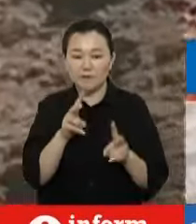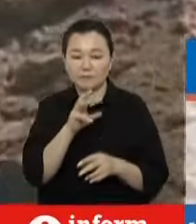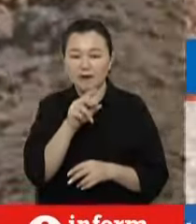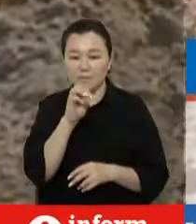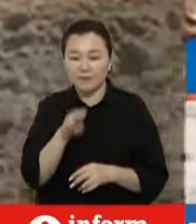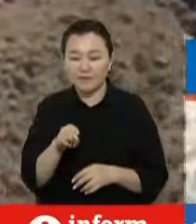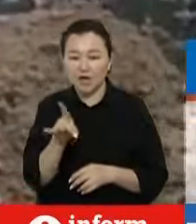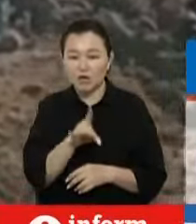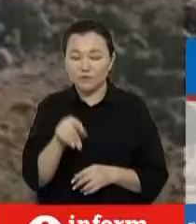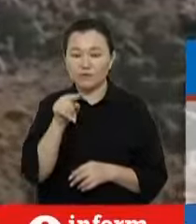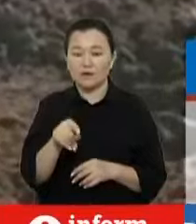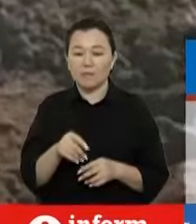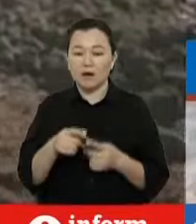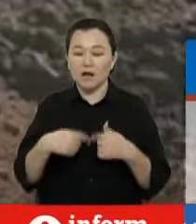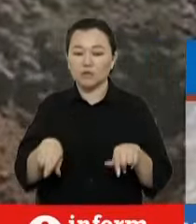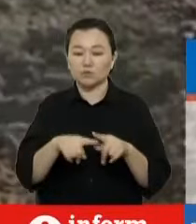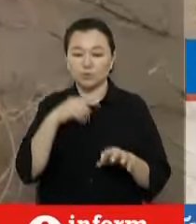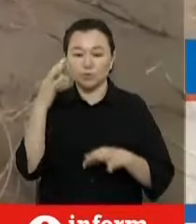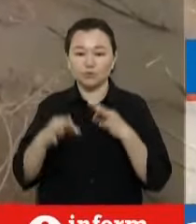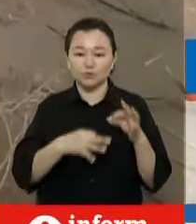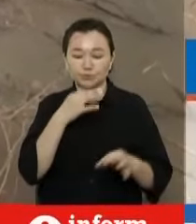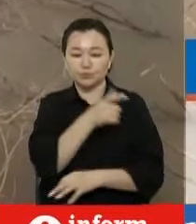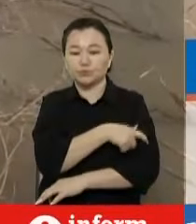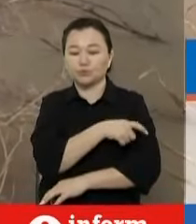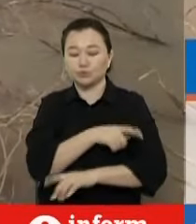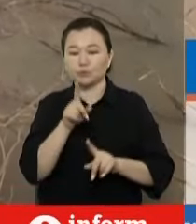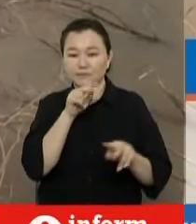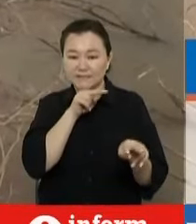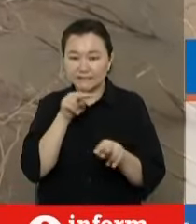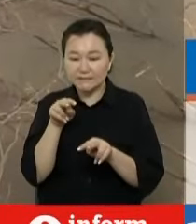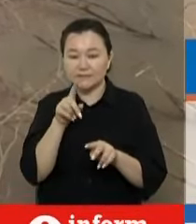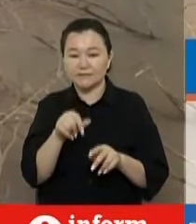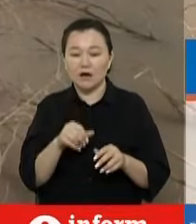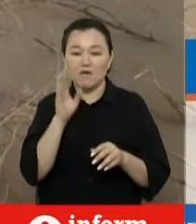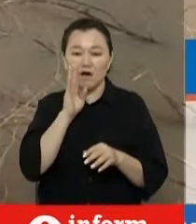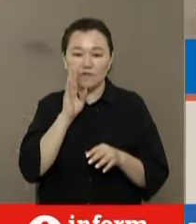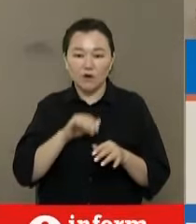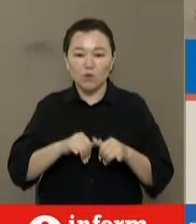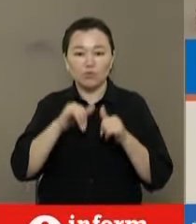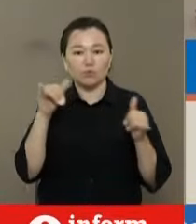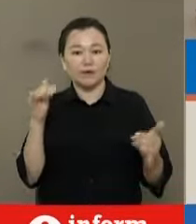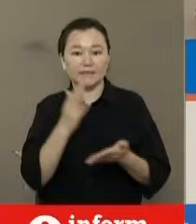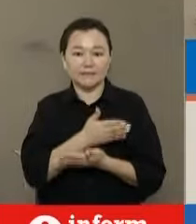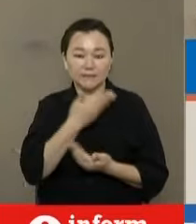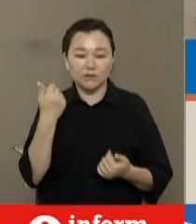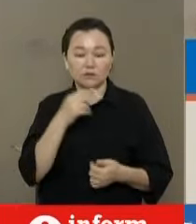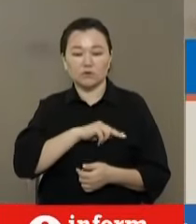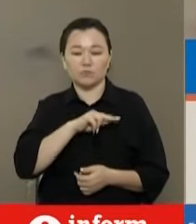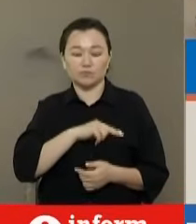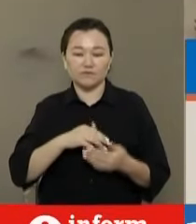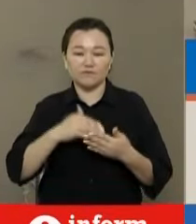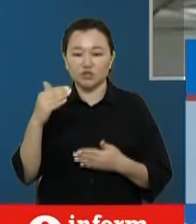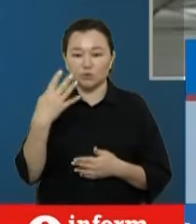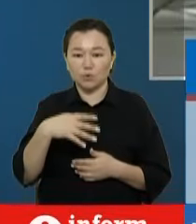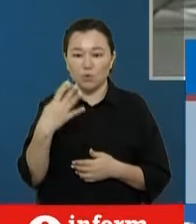Махамбетовский район. Там организовано круглосуточное дежурство, чтобы следить за наполнением реки. Для этого вдоль русла работают свыше